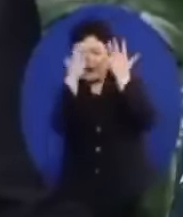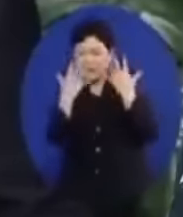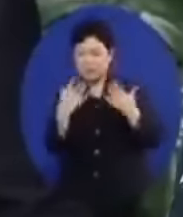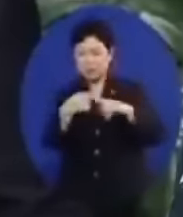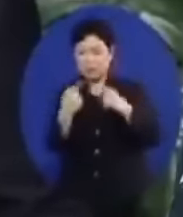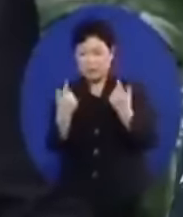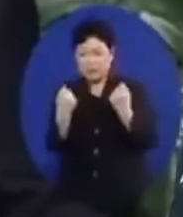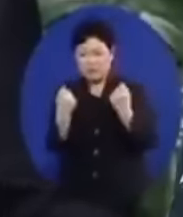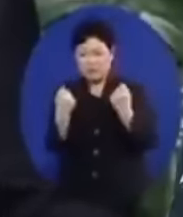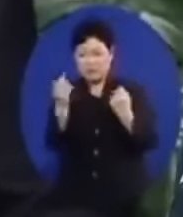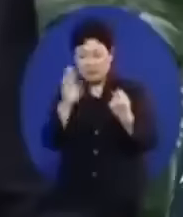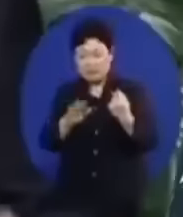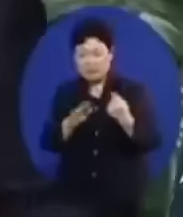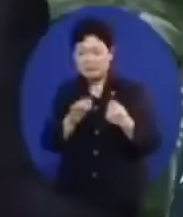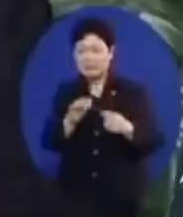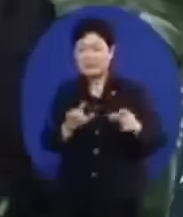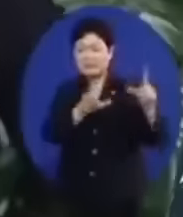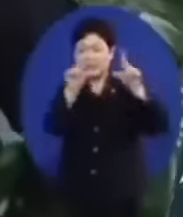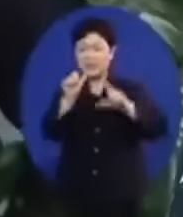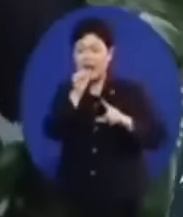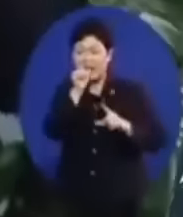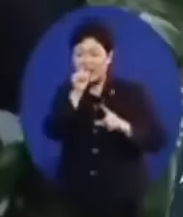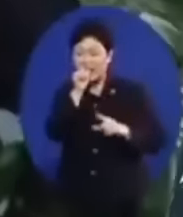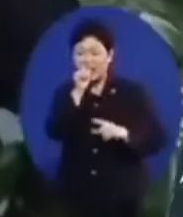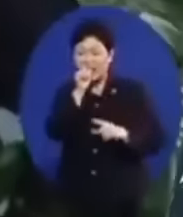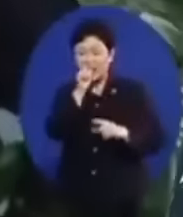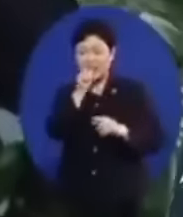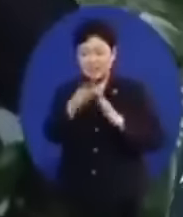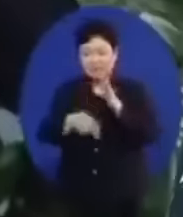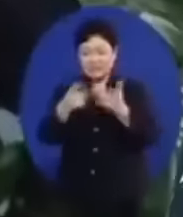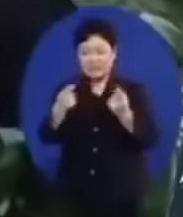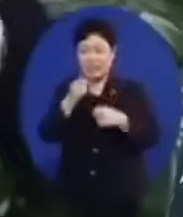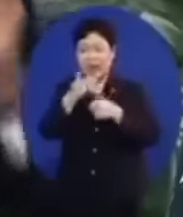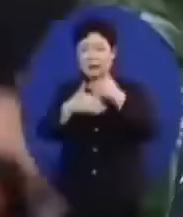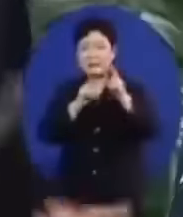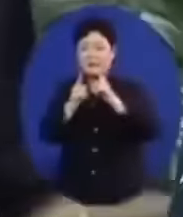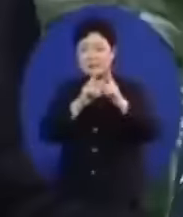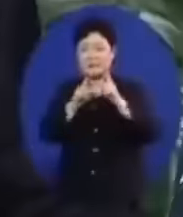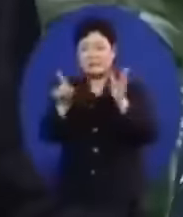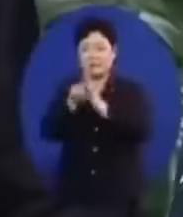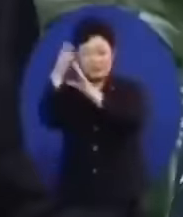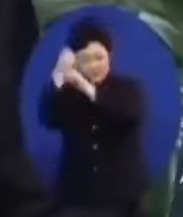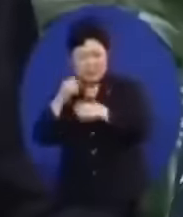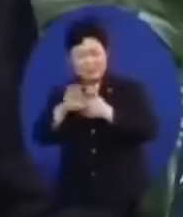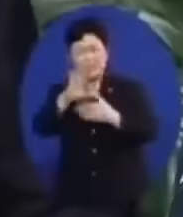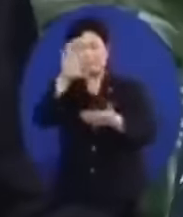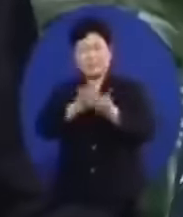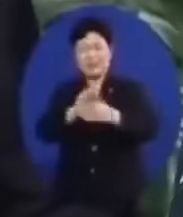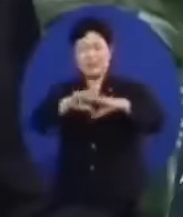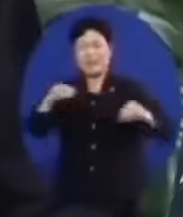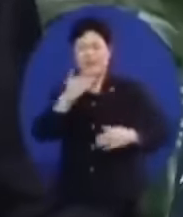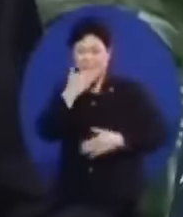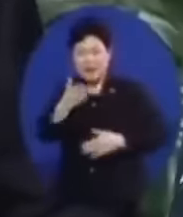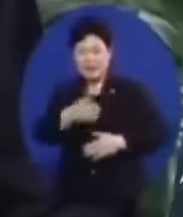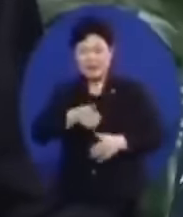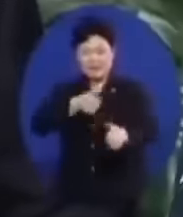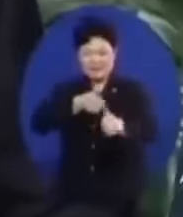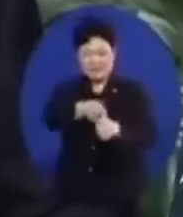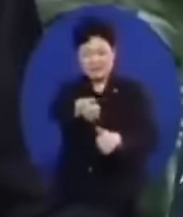삶을 인도하는 철길인 말씀을 의지하며 믿고 나가면 문제는 해결되고